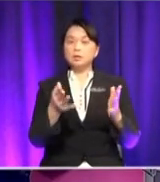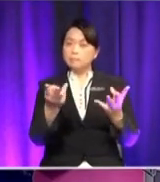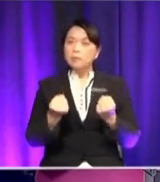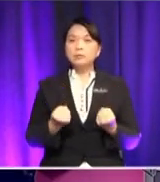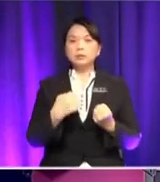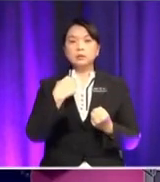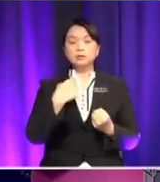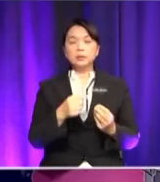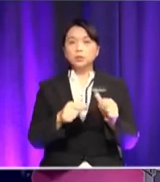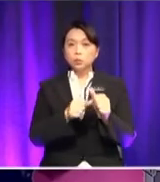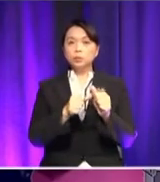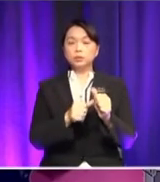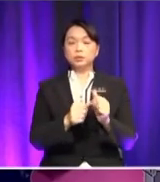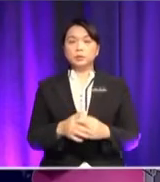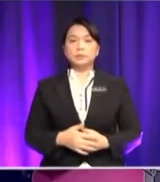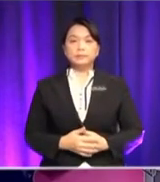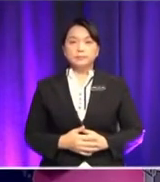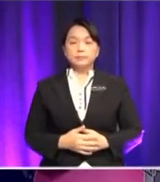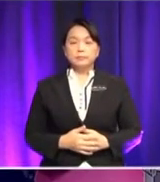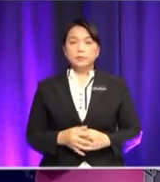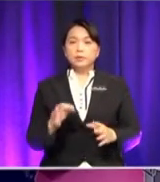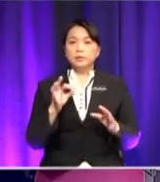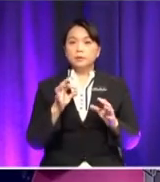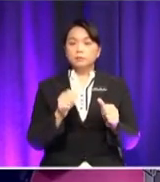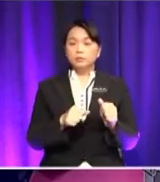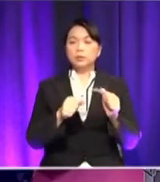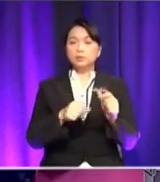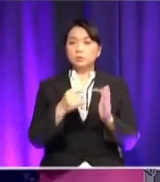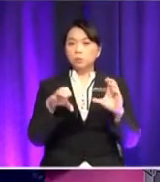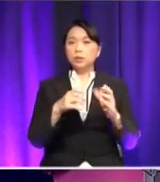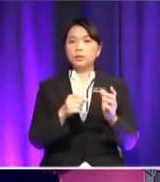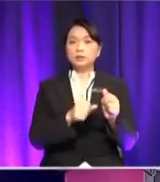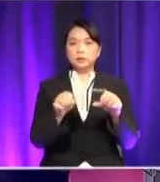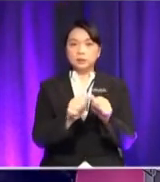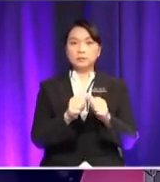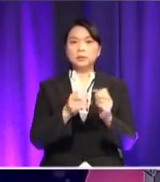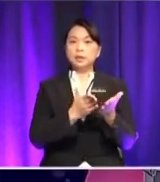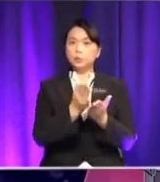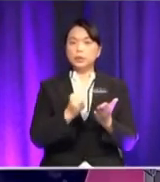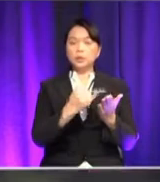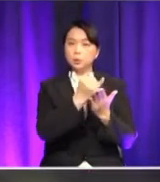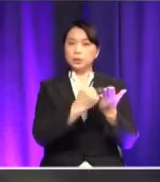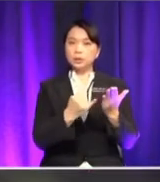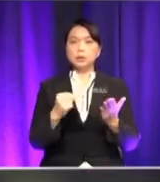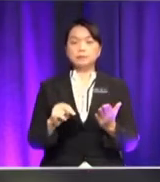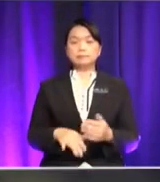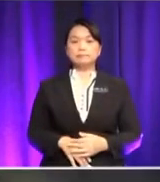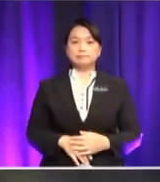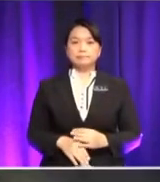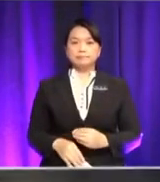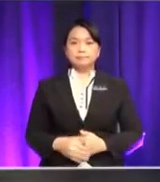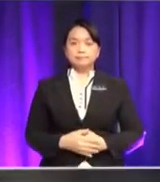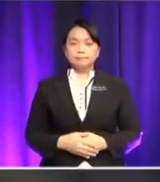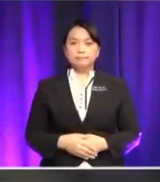boleh mempersembahkan rekabentuk tersebut melalui lukisan hai oke itulah pengenalan kepada